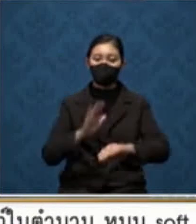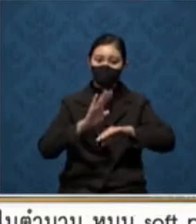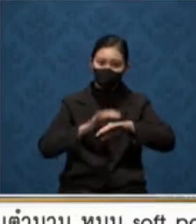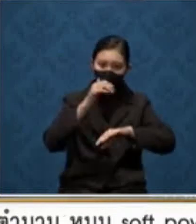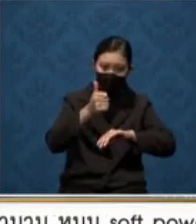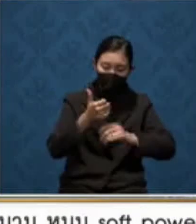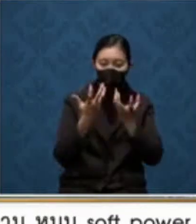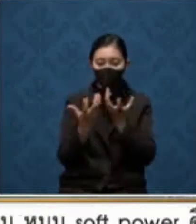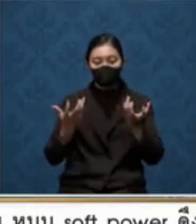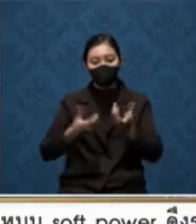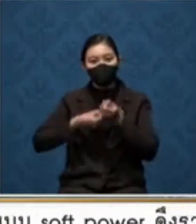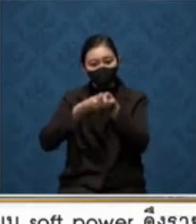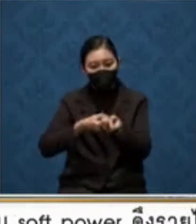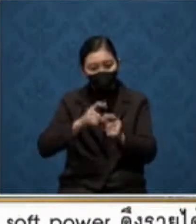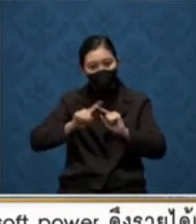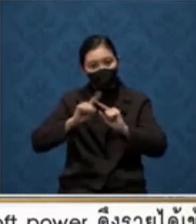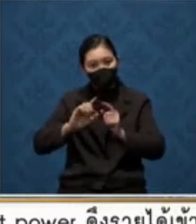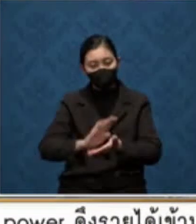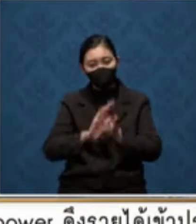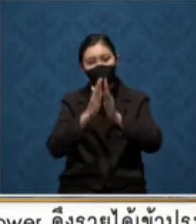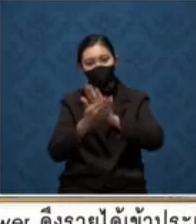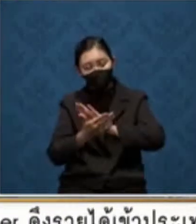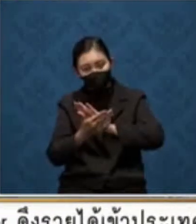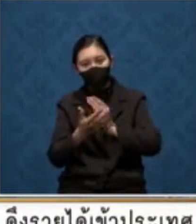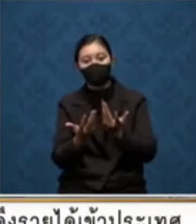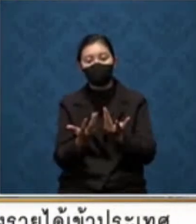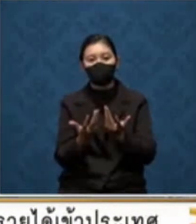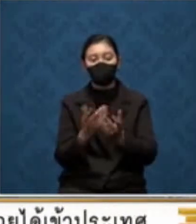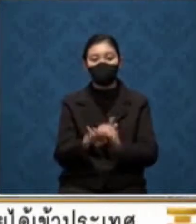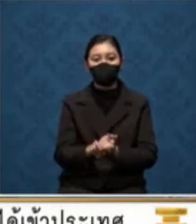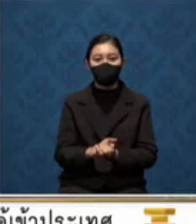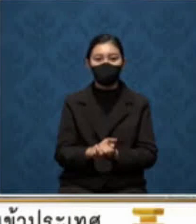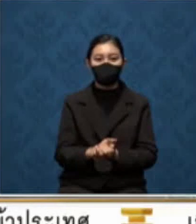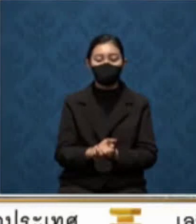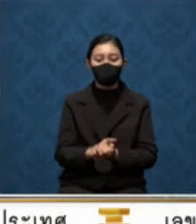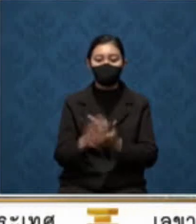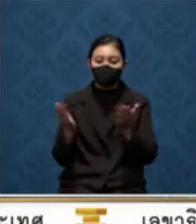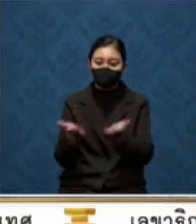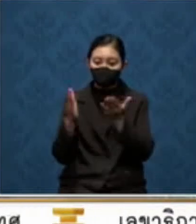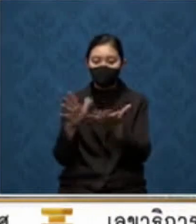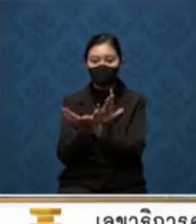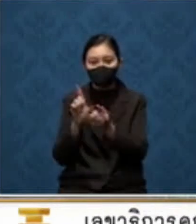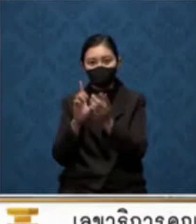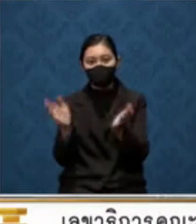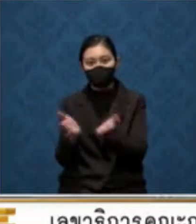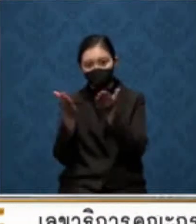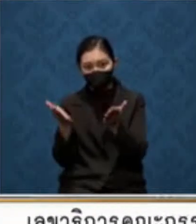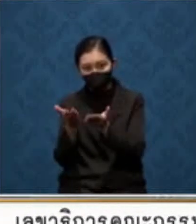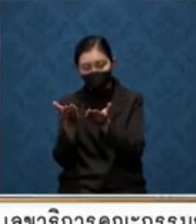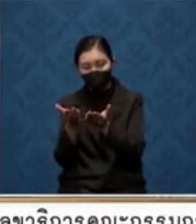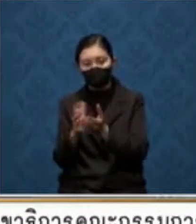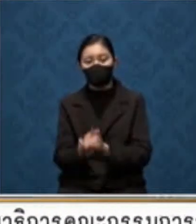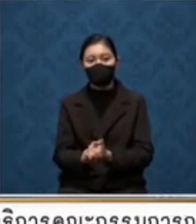นซึ่งหากเป็กฎกระสวงทออกมาเมื่วานพี่ธาเขบอกว่ากลาวได้วาเปนเพีงแ่การเปลี่ยนจากล็อกเก่า